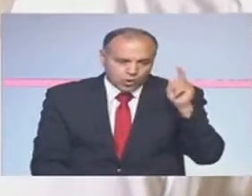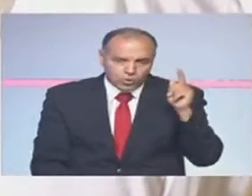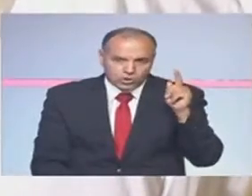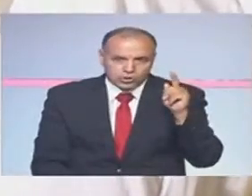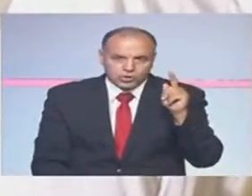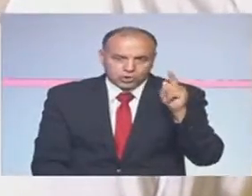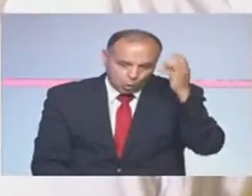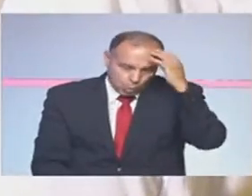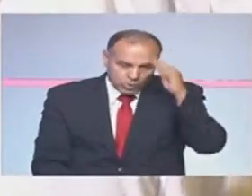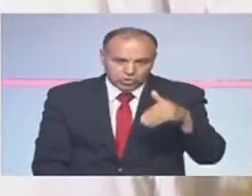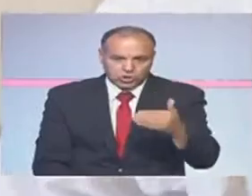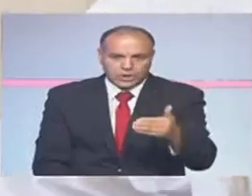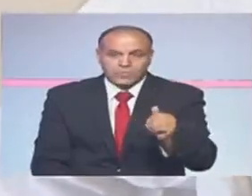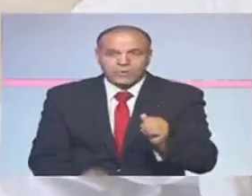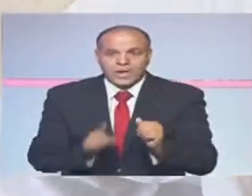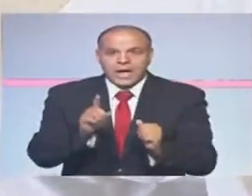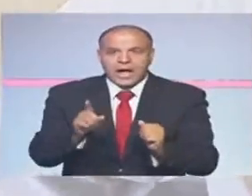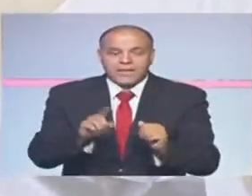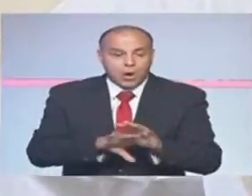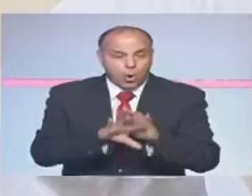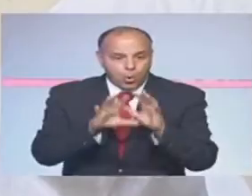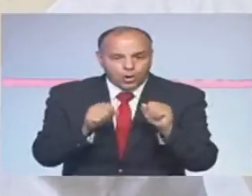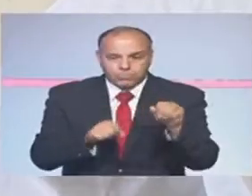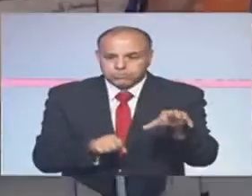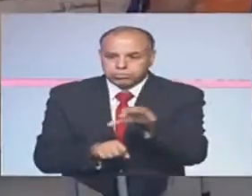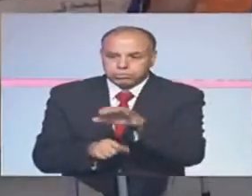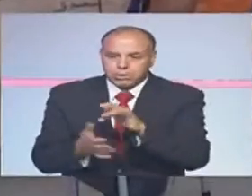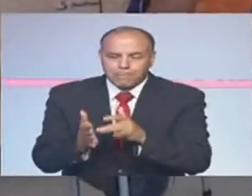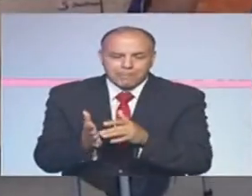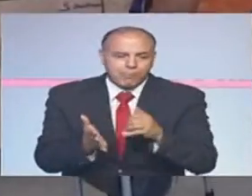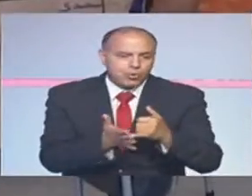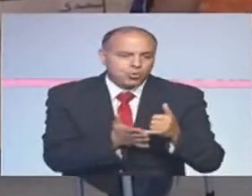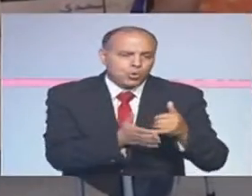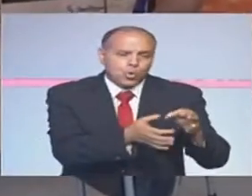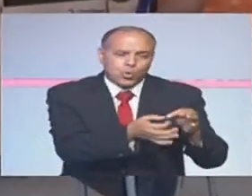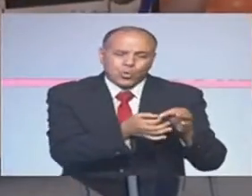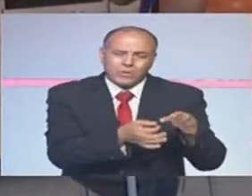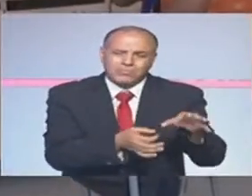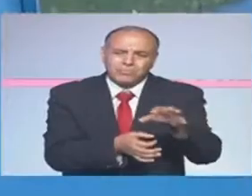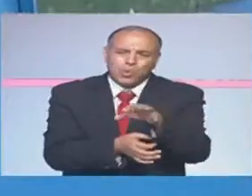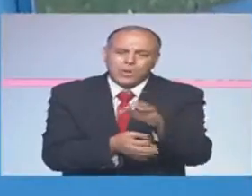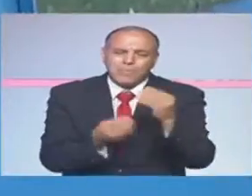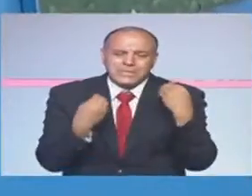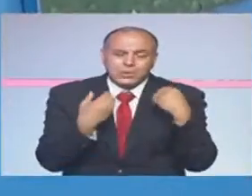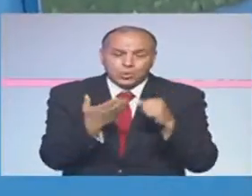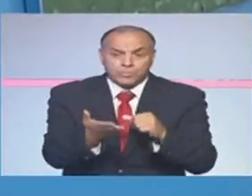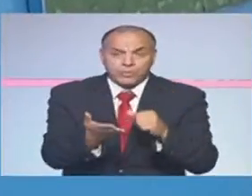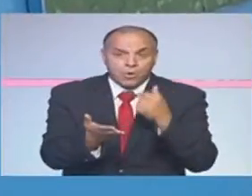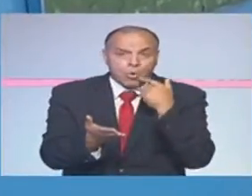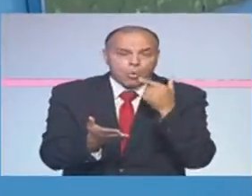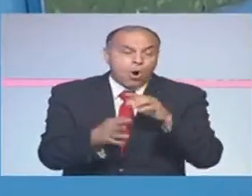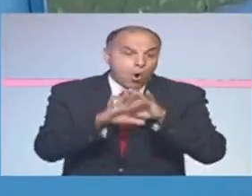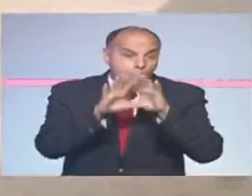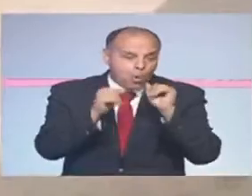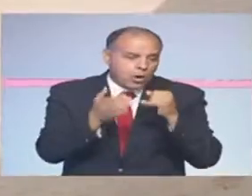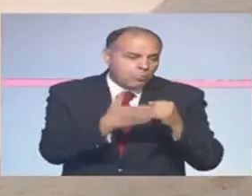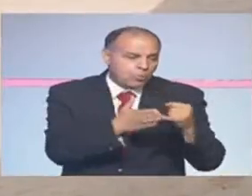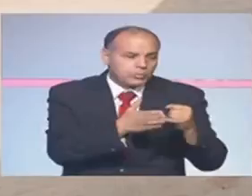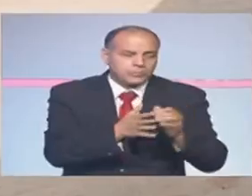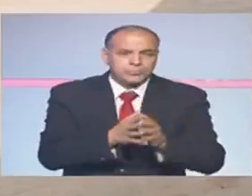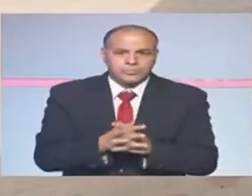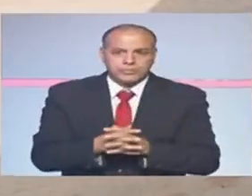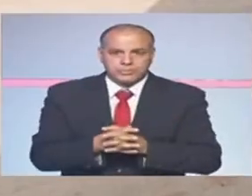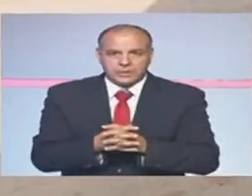وعشرين من اوت الجاري لتشمل مناطق اولاد غانم وتوجيه ورواحها واتهمت وكيف ابواب